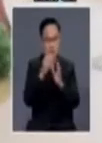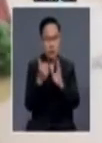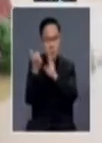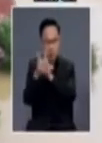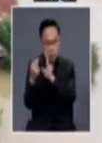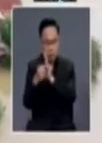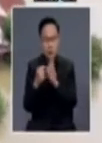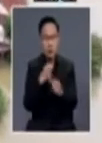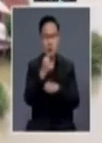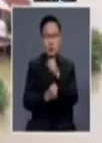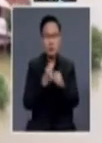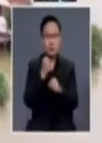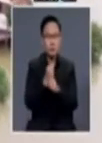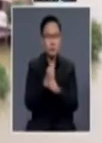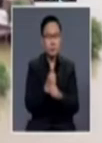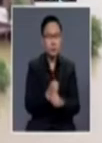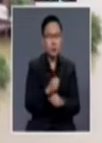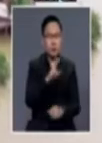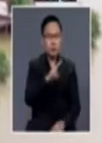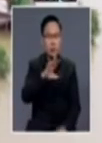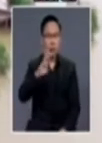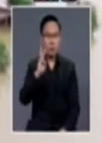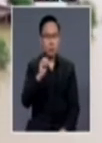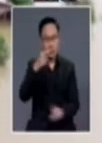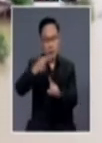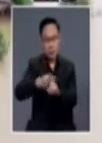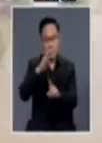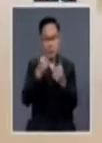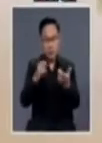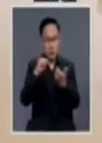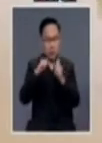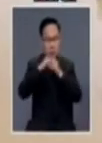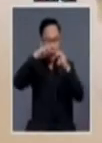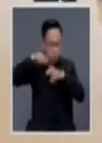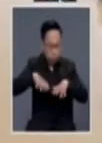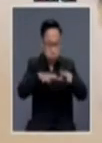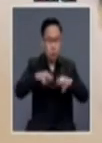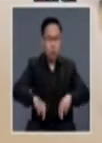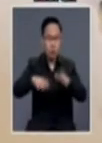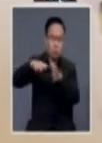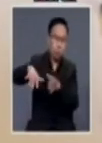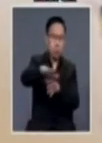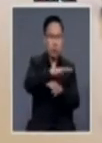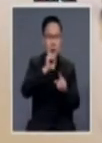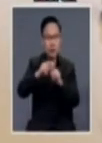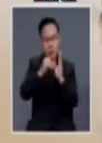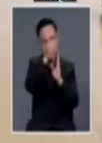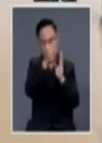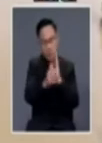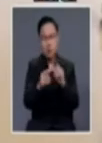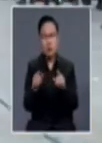าคตะวันออกเฉียงเหนือห้วงปลายเดือนกรกฎาคม2560ที่ได้เกิดอุทกภัยและน้ำไหลหลากท่วมขังเป็นบริเวณกว้